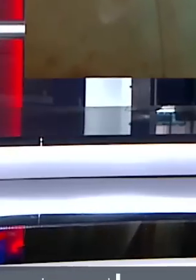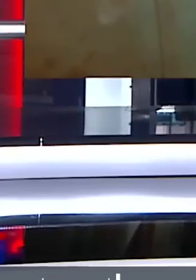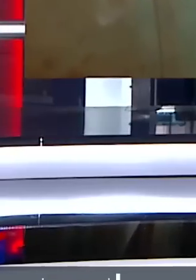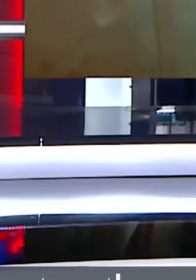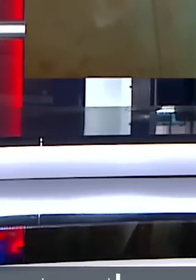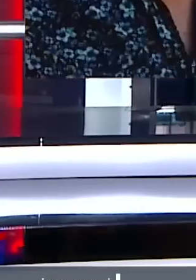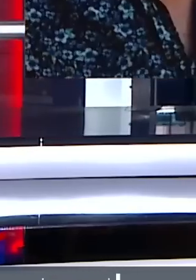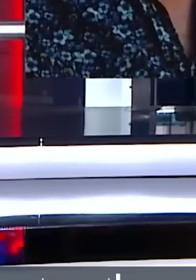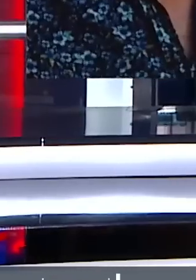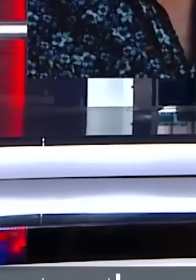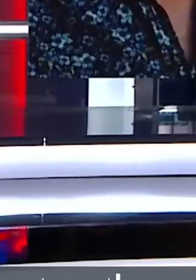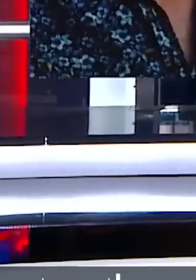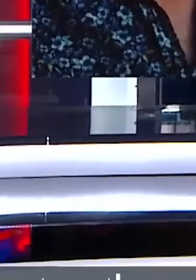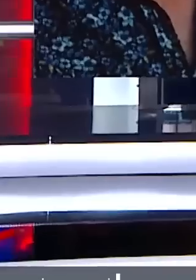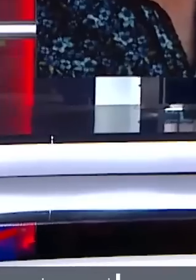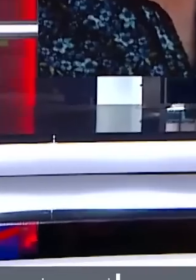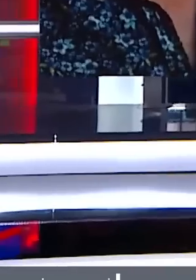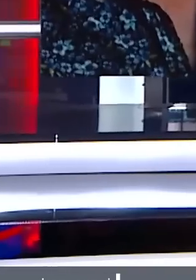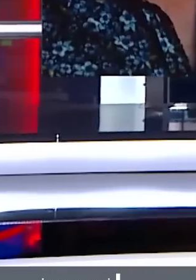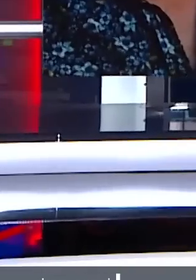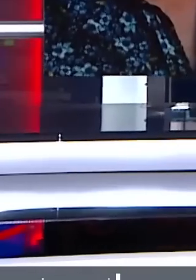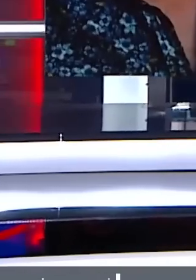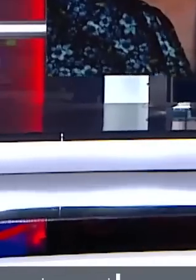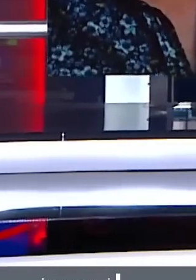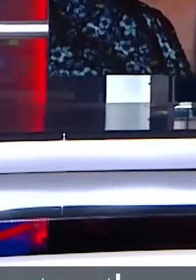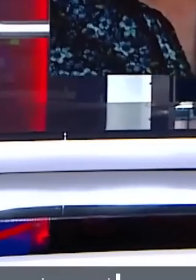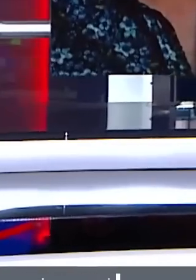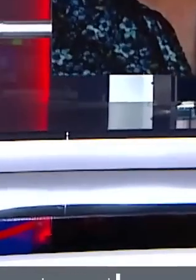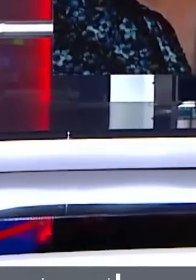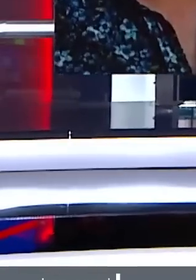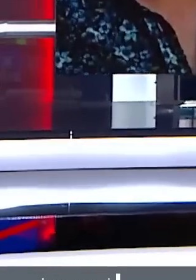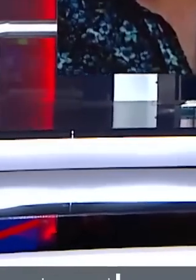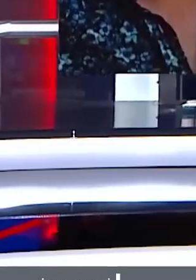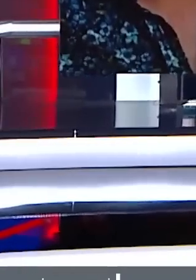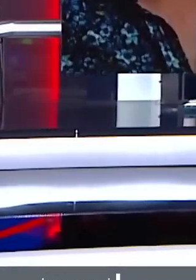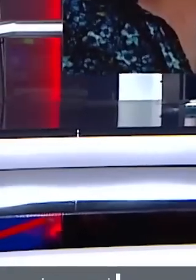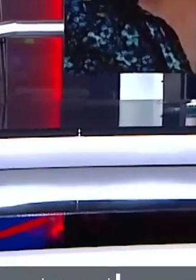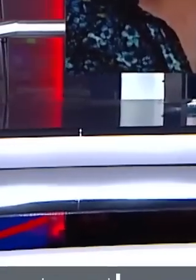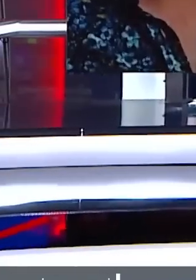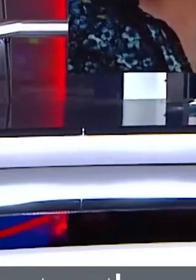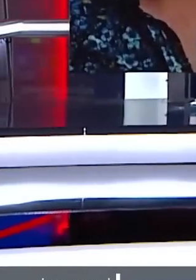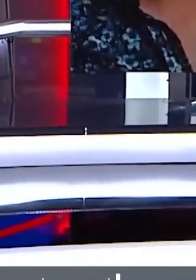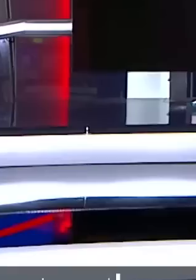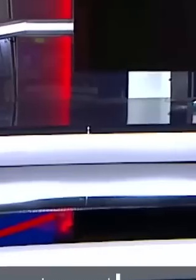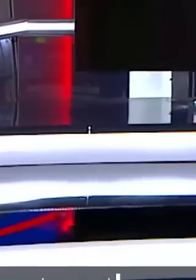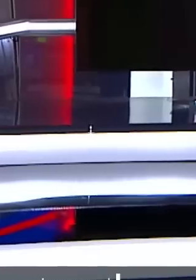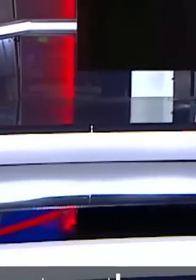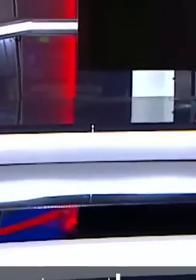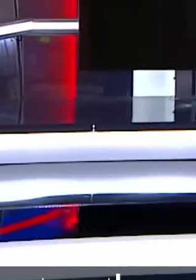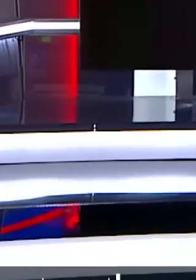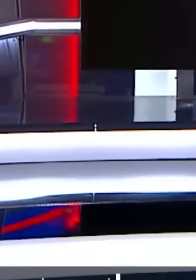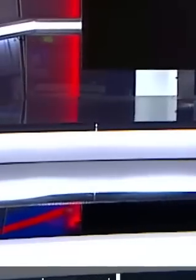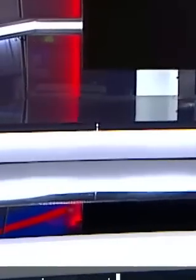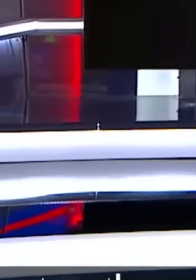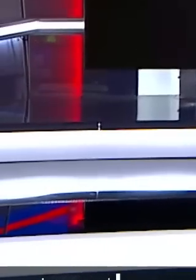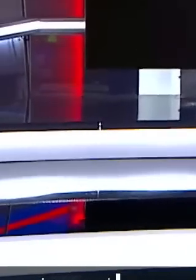הקהילה והצעות לפעולה. אז בפרק האחרון נחשף הכאוס שמתחולל בקהילה החסידית המשווקת לפחות כלפי חוץ